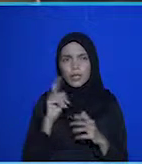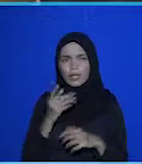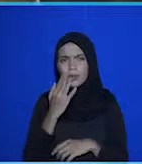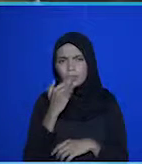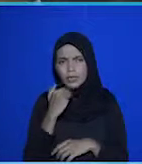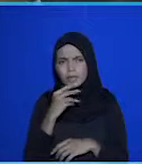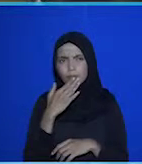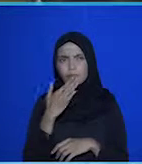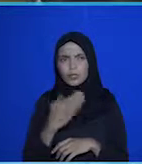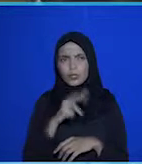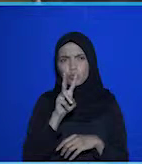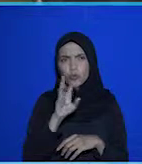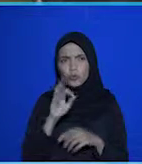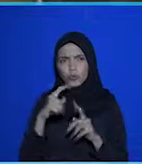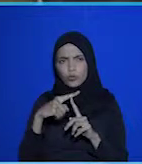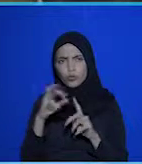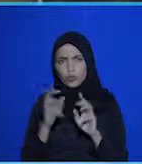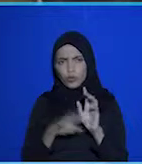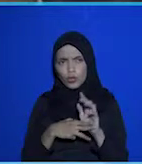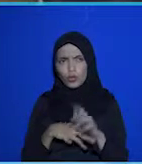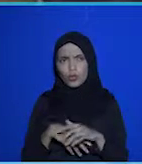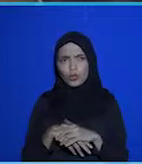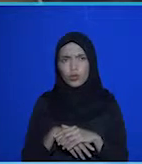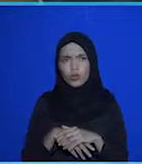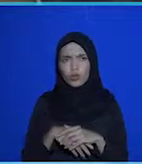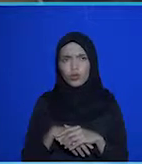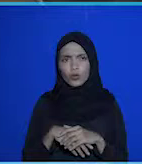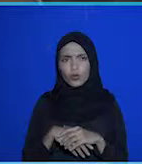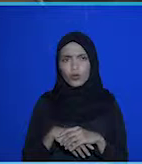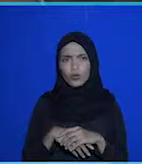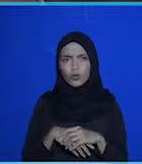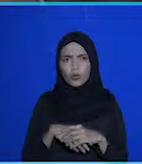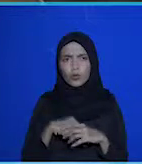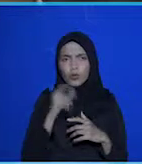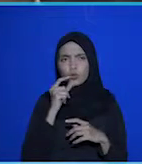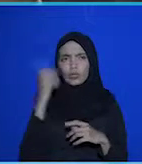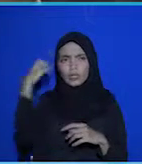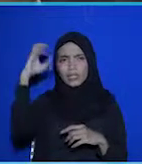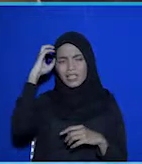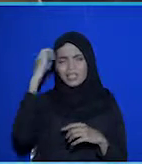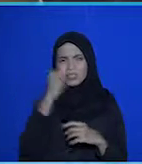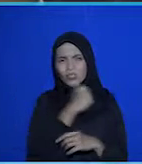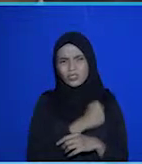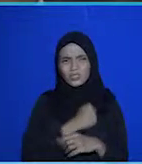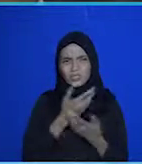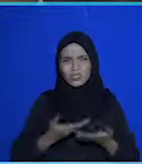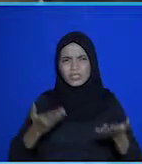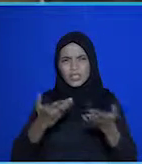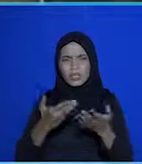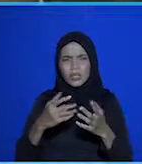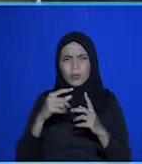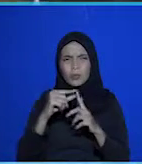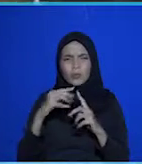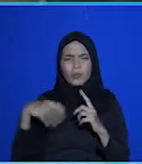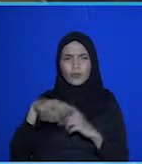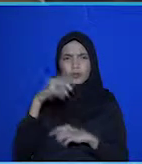ton dari Kementerian Sosial Republik Indonesia untuk stok Dinas Sosial Provinsi Nusa Tenggara Barat. Kemudian